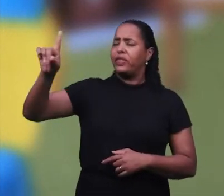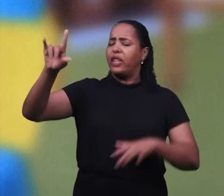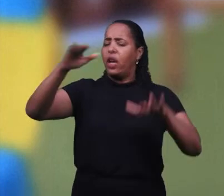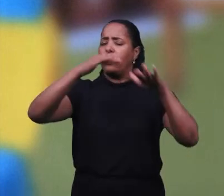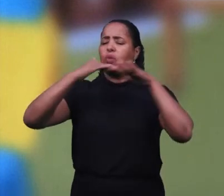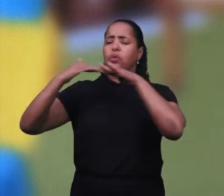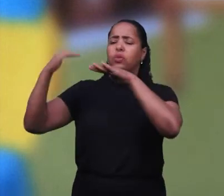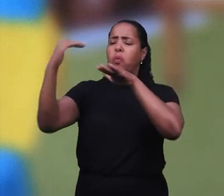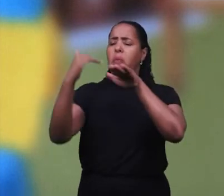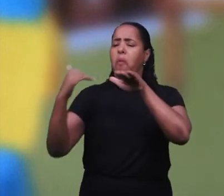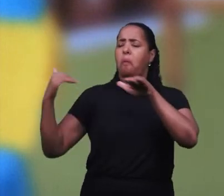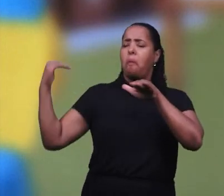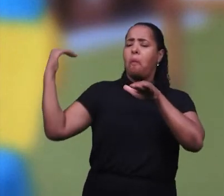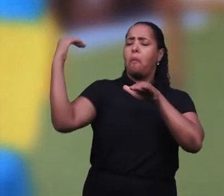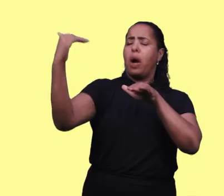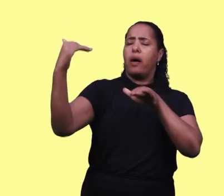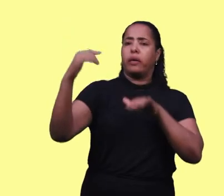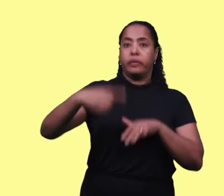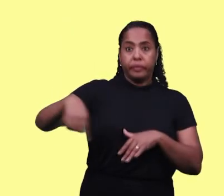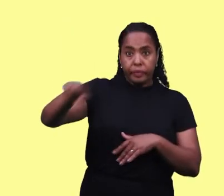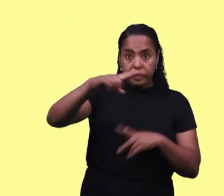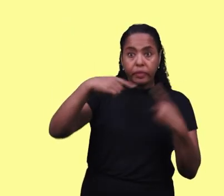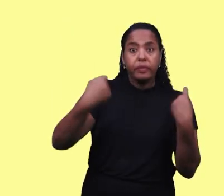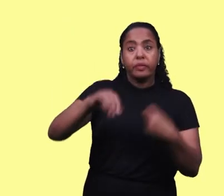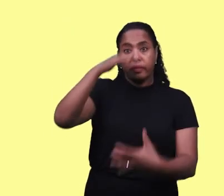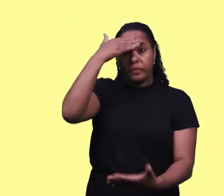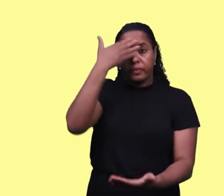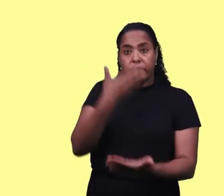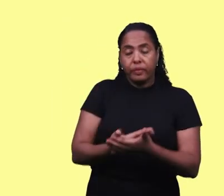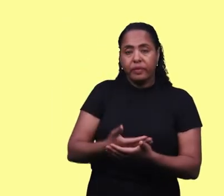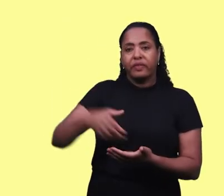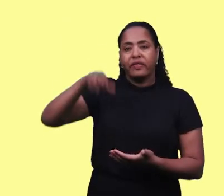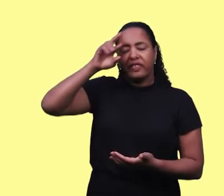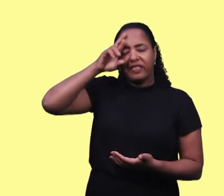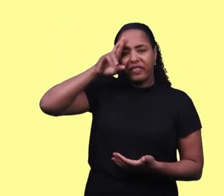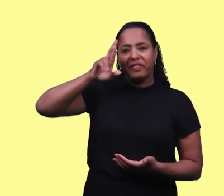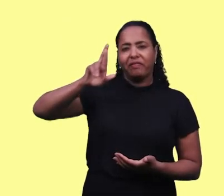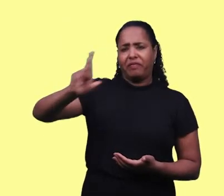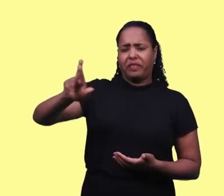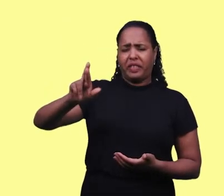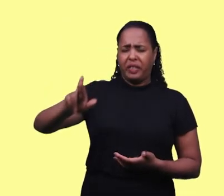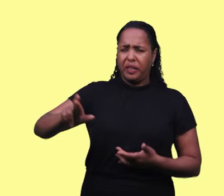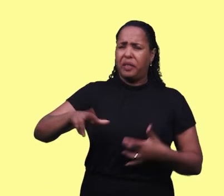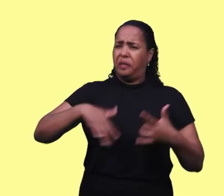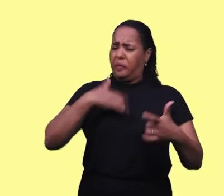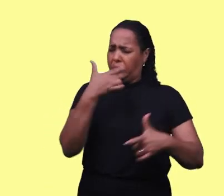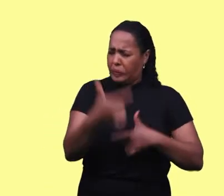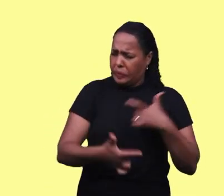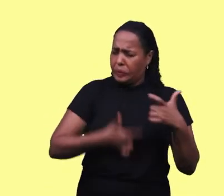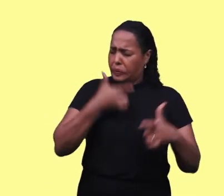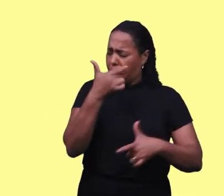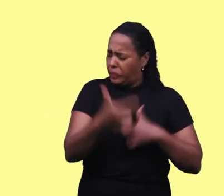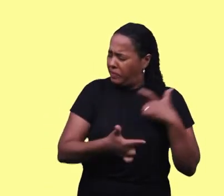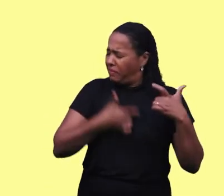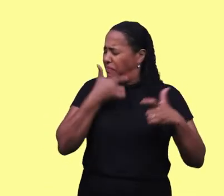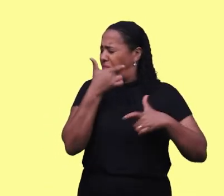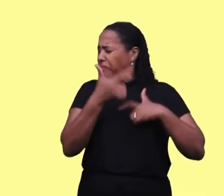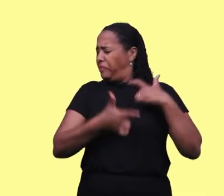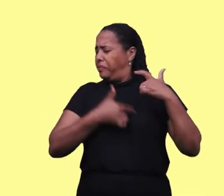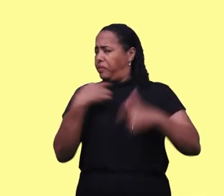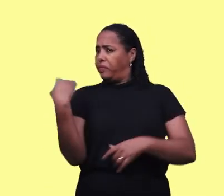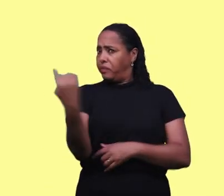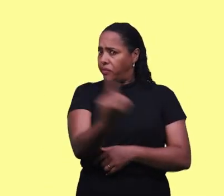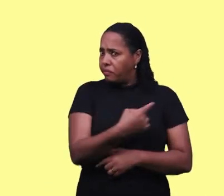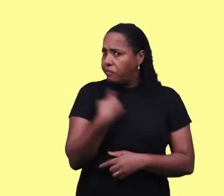Dieu sur toutes les choses, que nous avons besoin de nous confier sur le Seigneur. Beaucoup de géants, beaucoup de